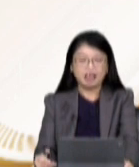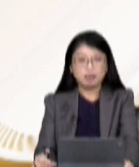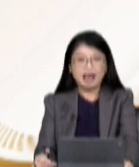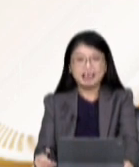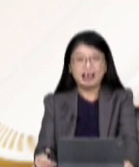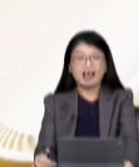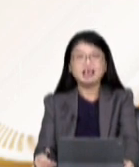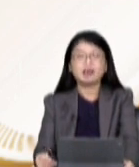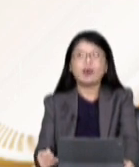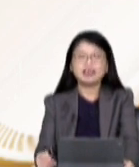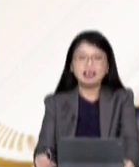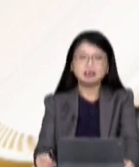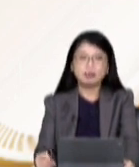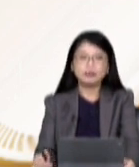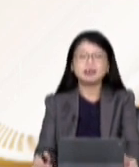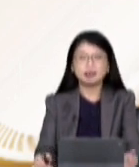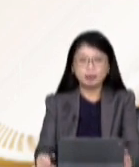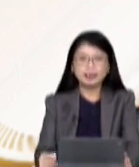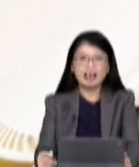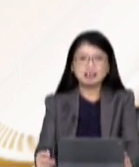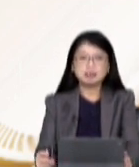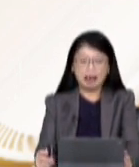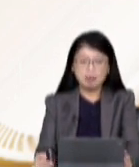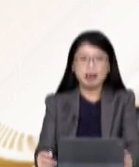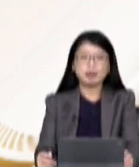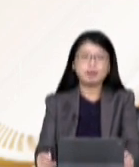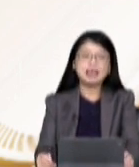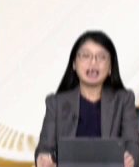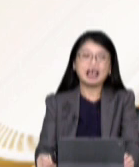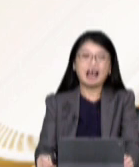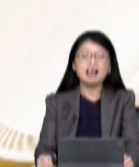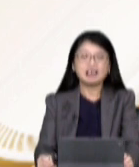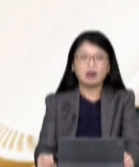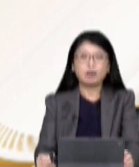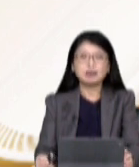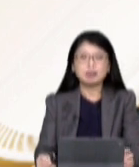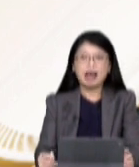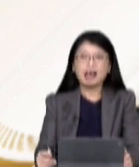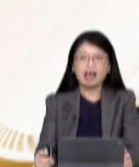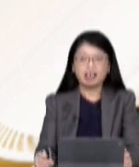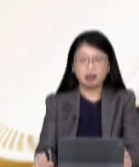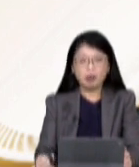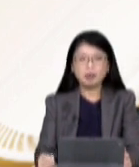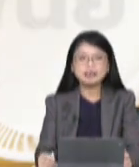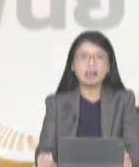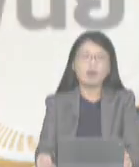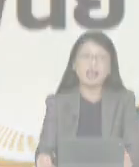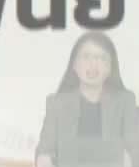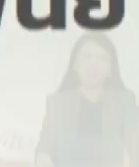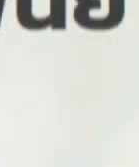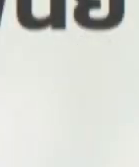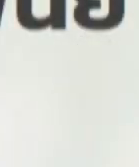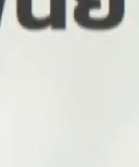ต่อไปนะคะก่อนที่เราจะพูดถึงกระบวนการการปรับเป็นพินัยนะคะเราควรจะมาทำความเข้าใจว่